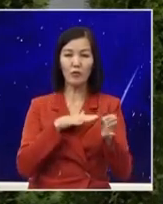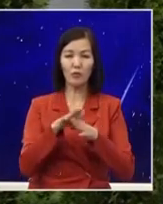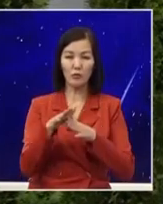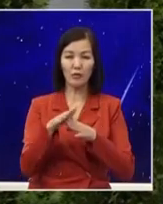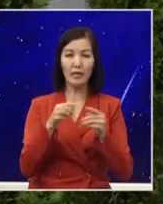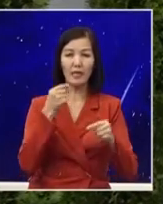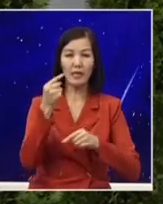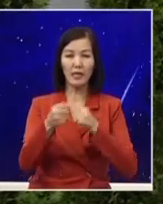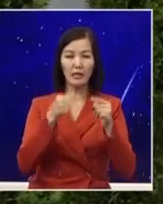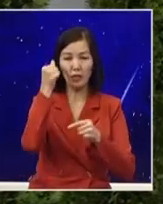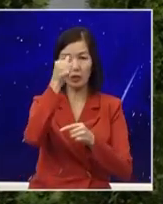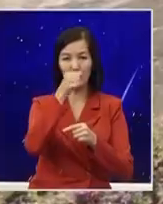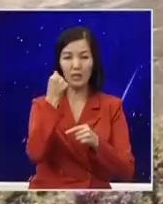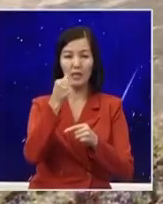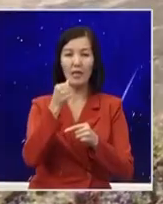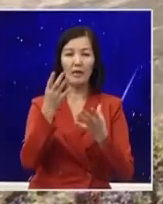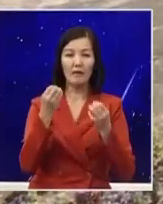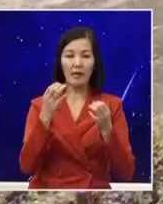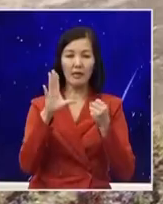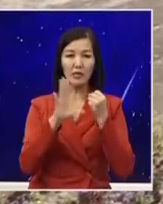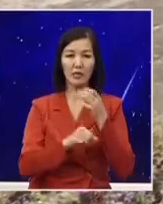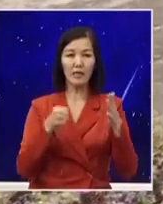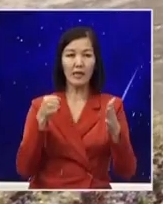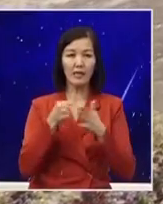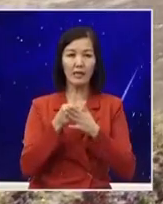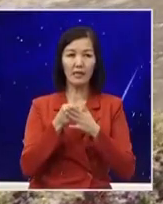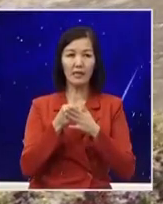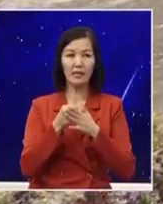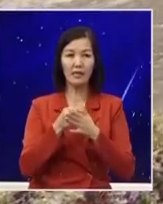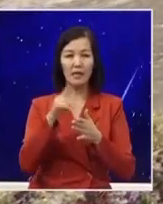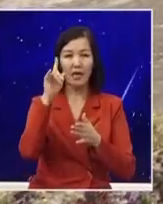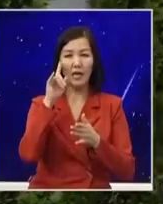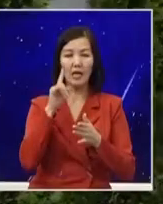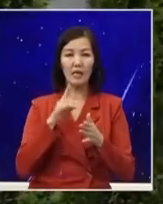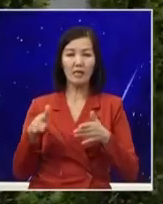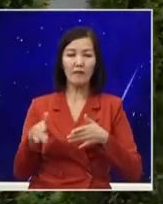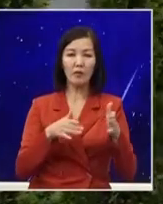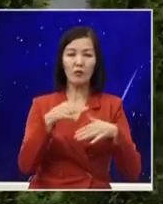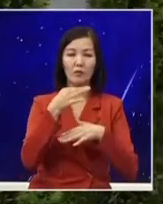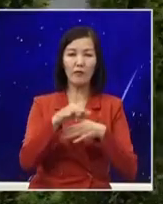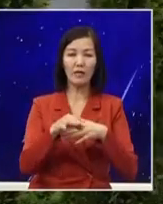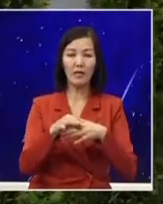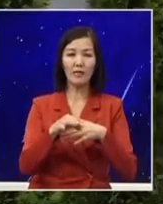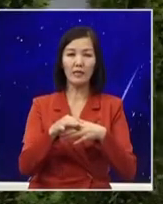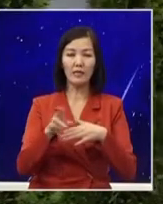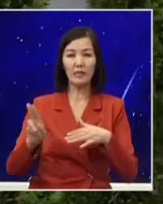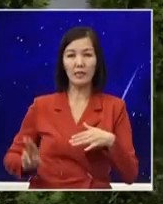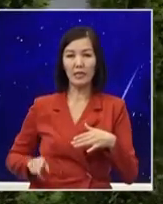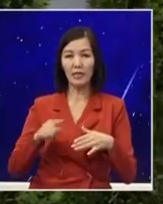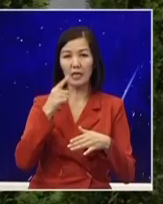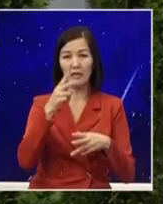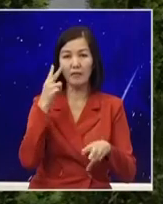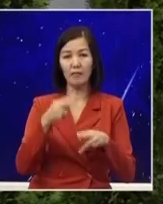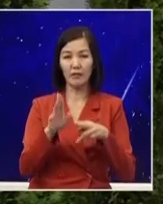жылы жылдың аяғына дейін міне Қазавтожолдың филиалының бастығы айтып отыр, бітіреміз